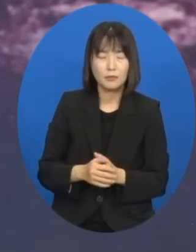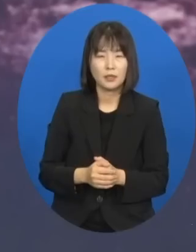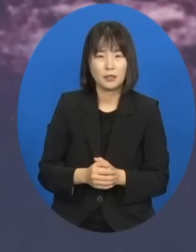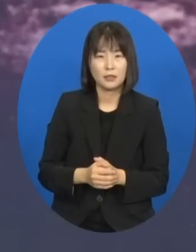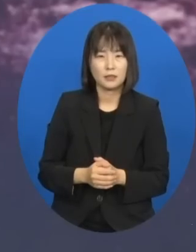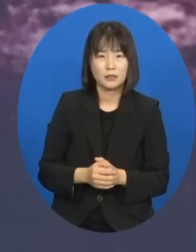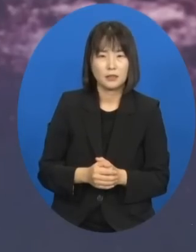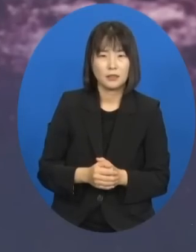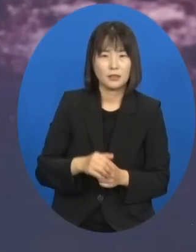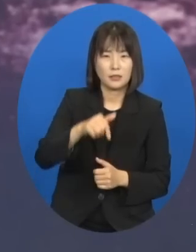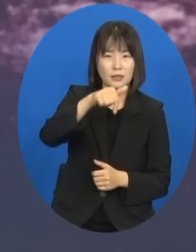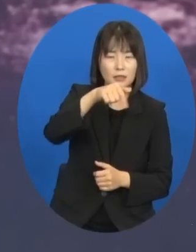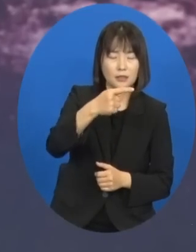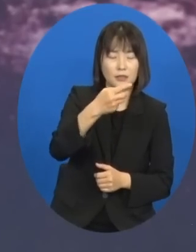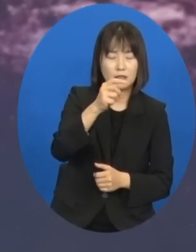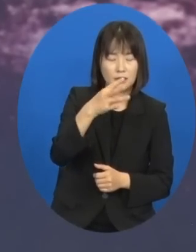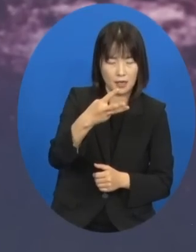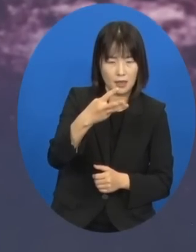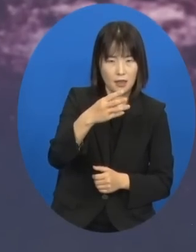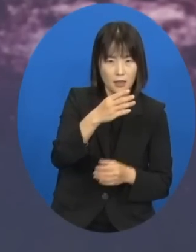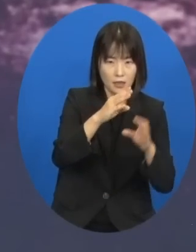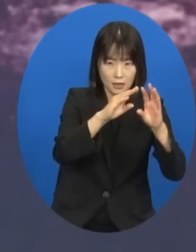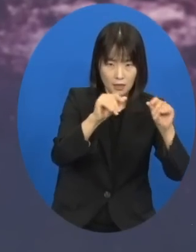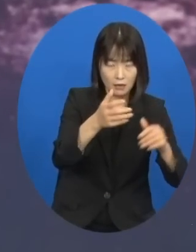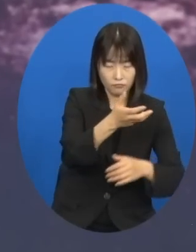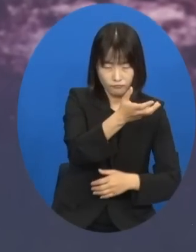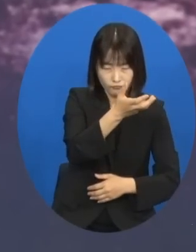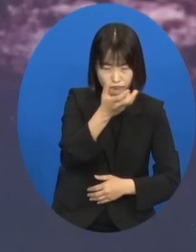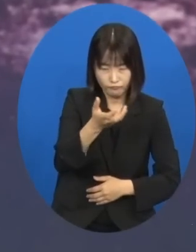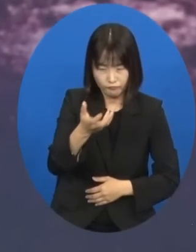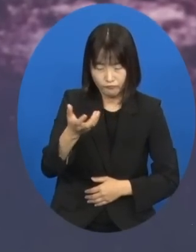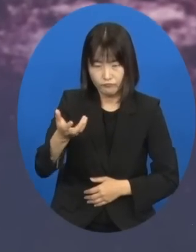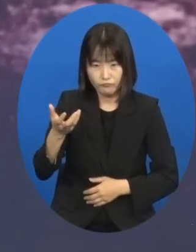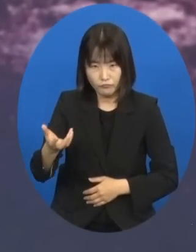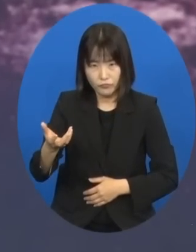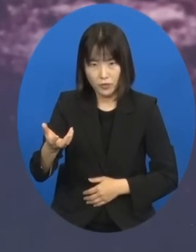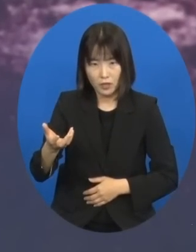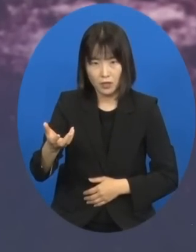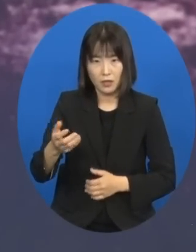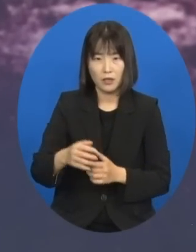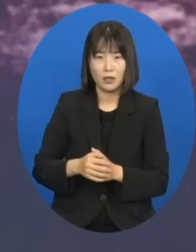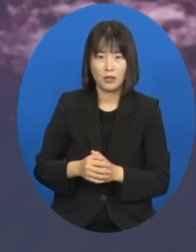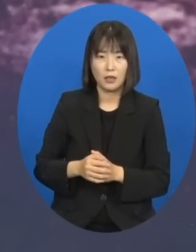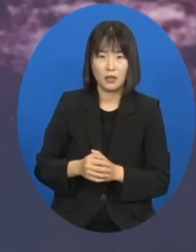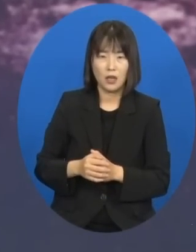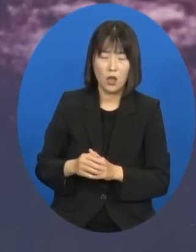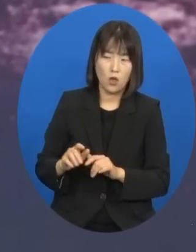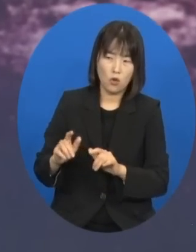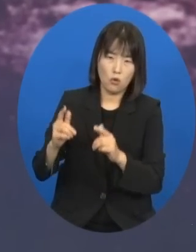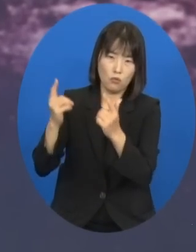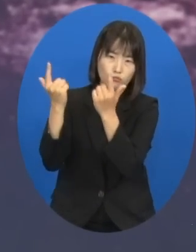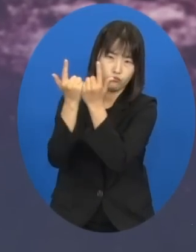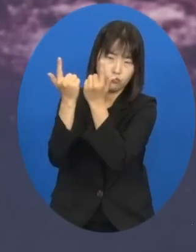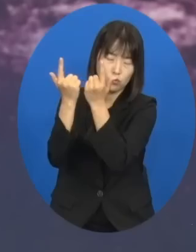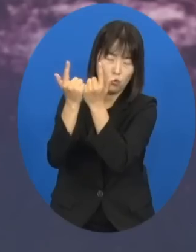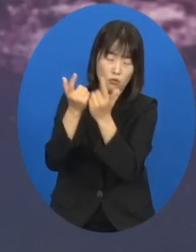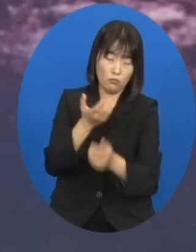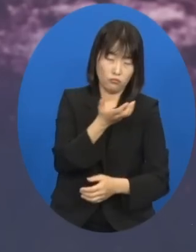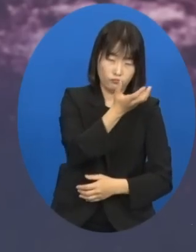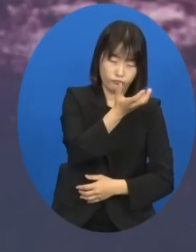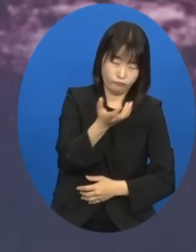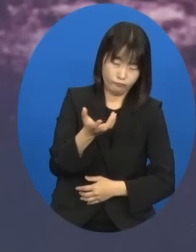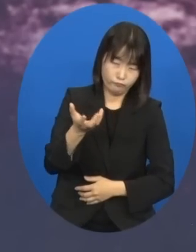그랄에서 골짜기 꽤 넘어가다가 나중에 부엘세바, 오히려 더 북쪽으로, 남쪽이 아니고 북쪽에 있는 부엘세바로